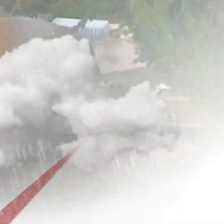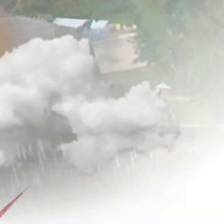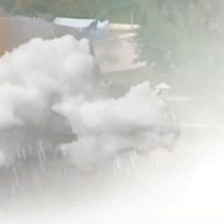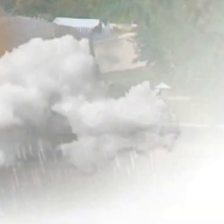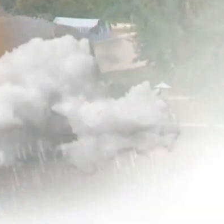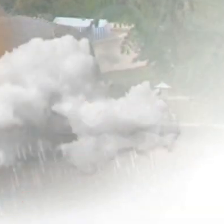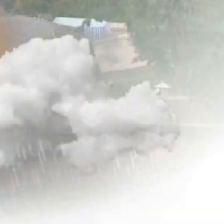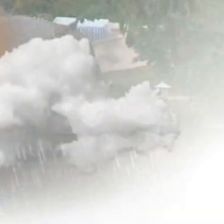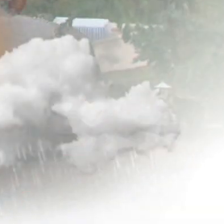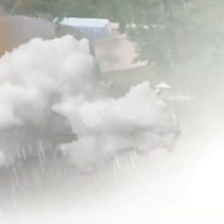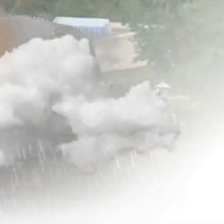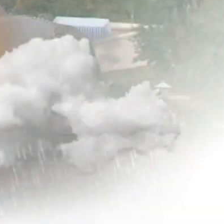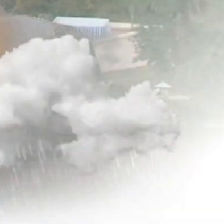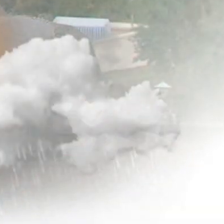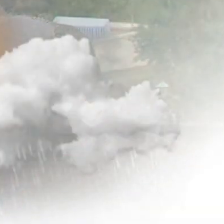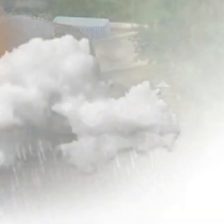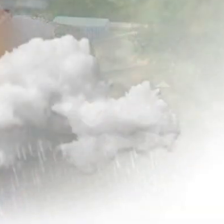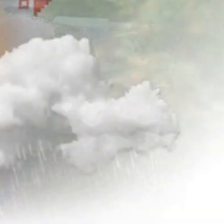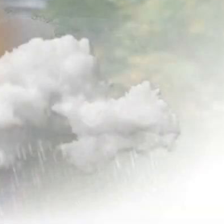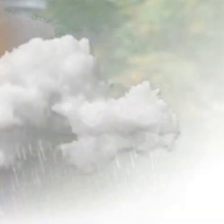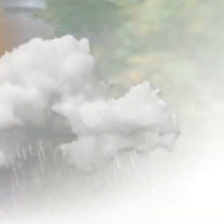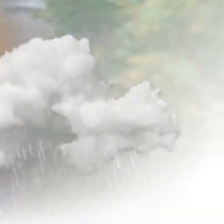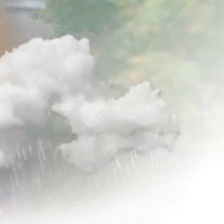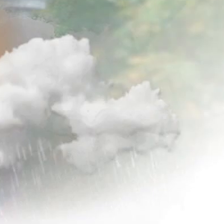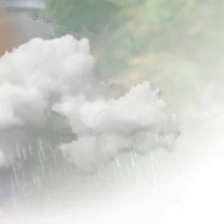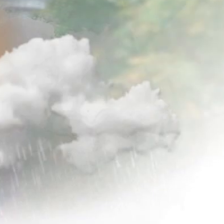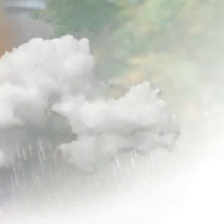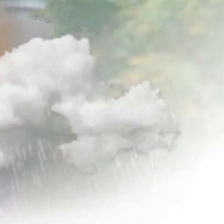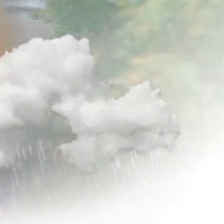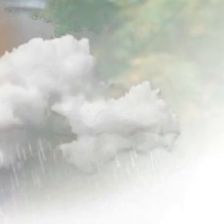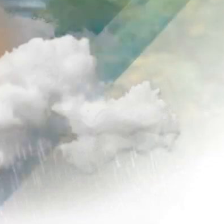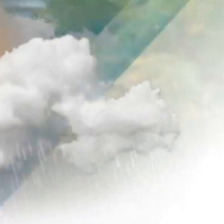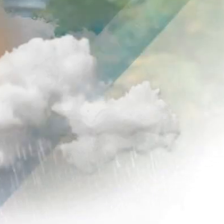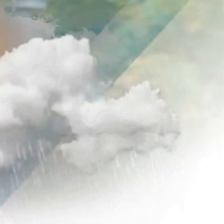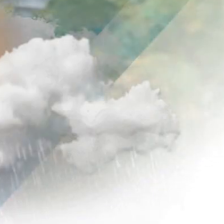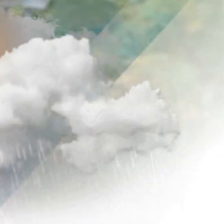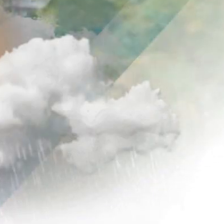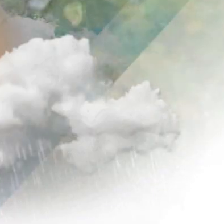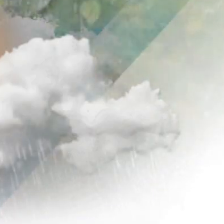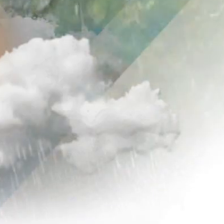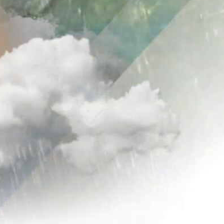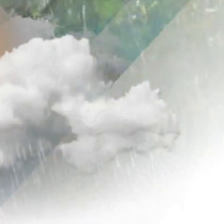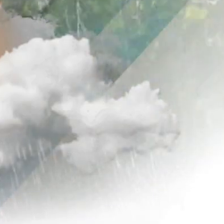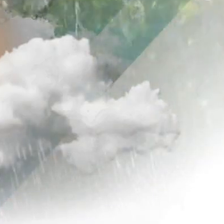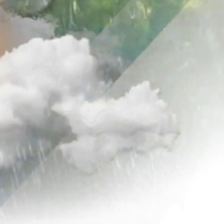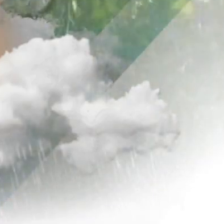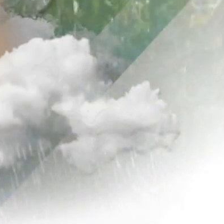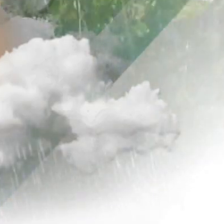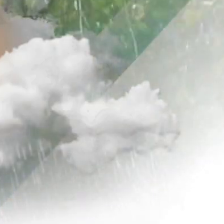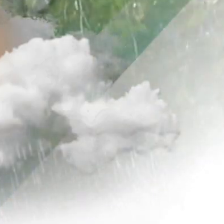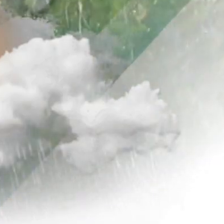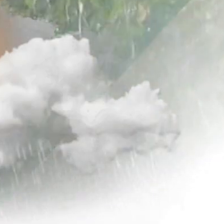Редактор суботу, 14 вересня, у обласным центры чакається пахмурная надвор'я. Дождь.